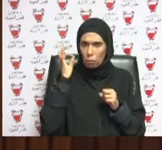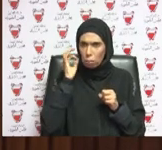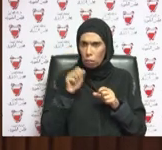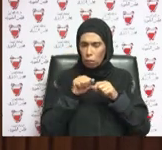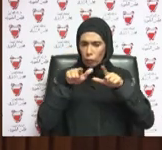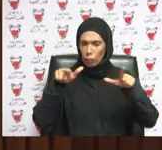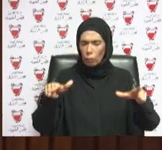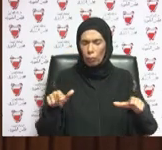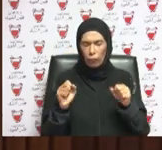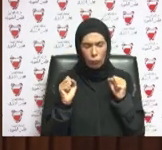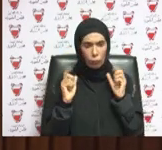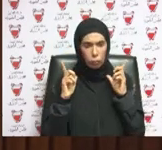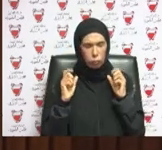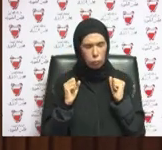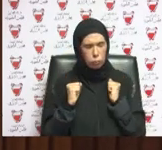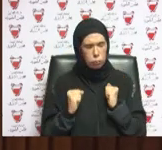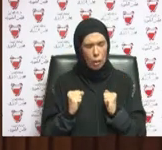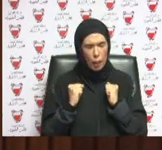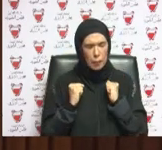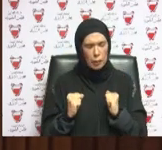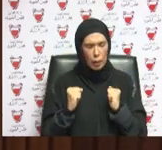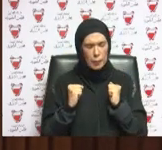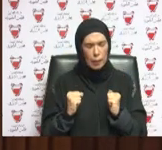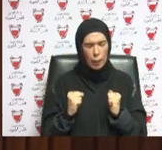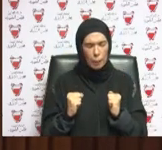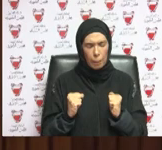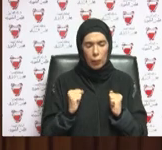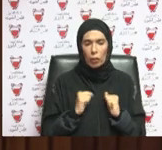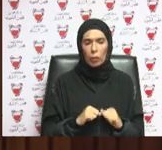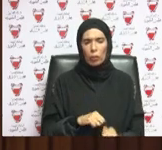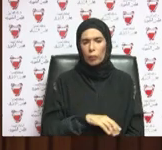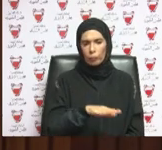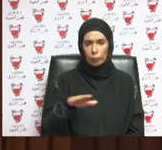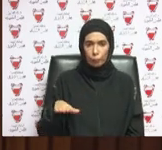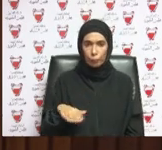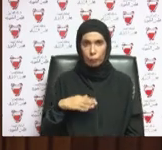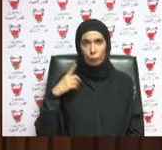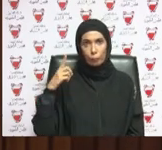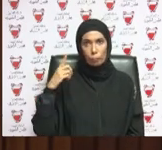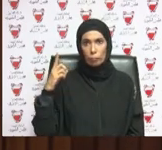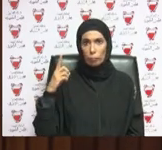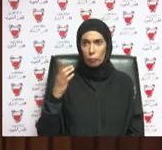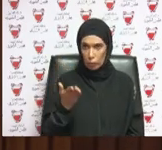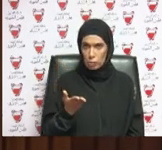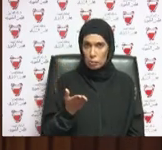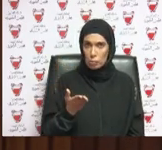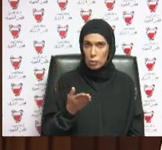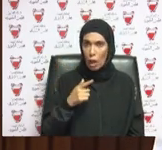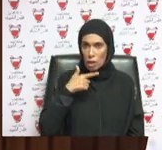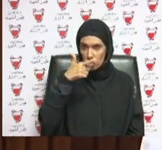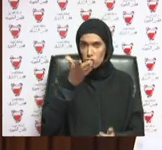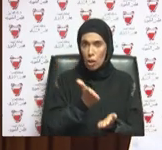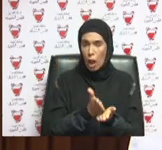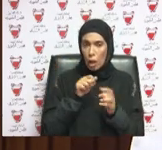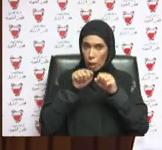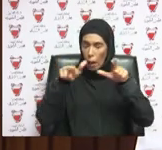هول الشدة وقعه علينا جميعا، وكنا بين الحلم واليقظة نسأل